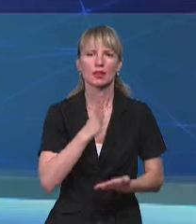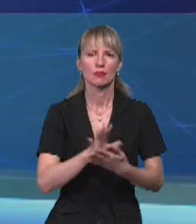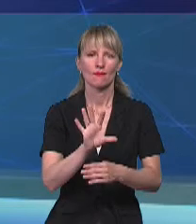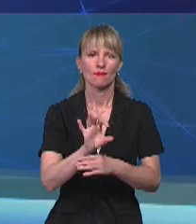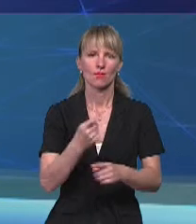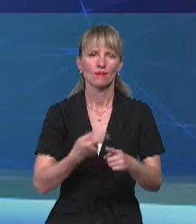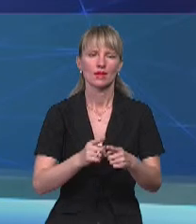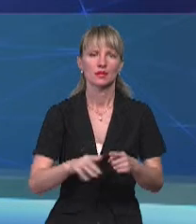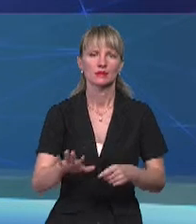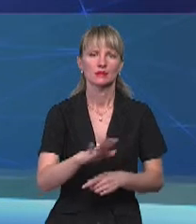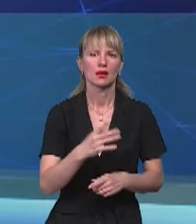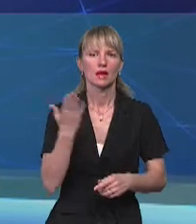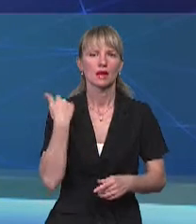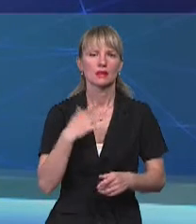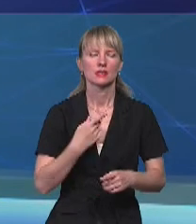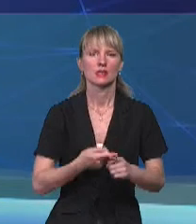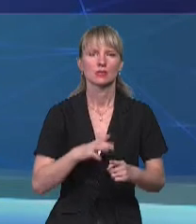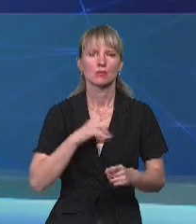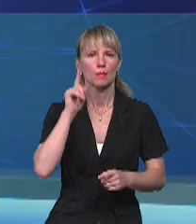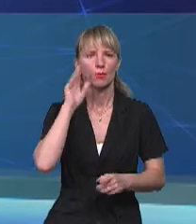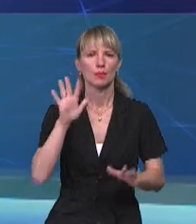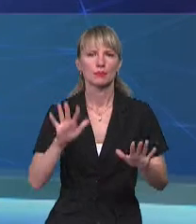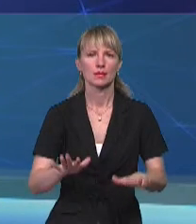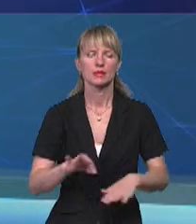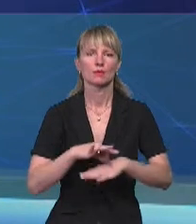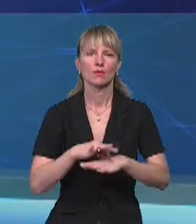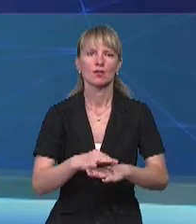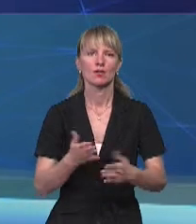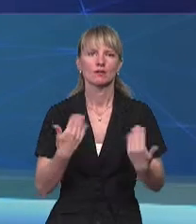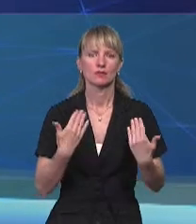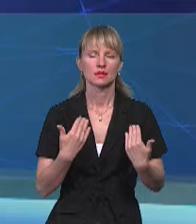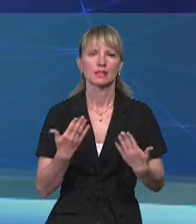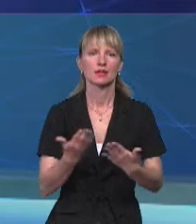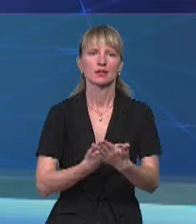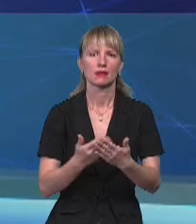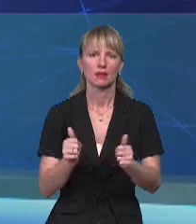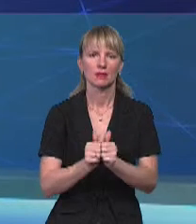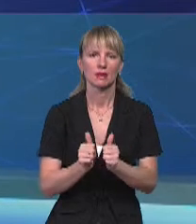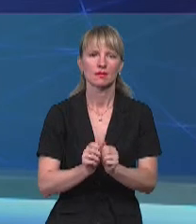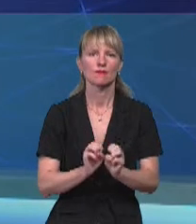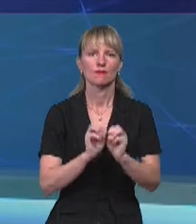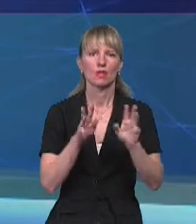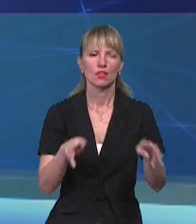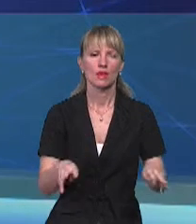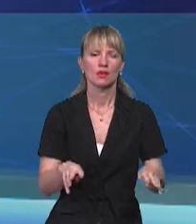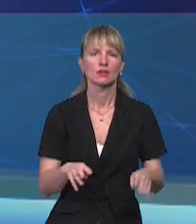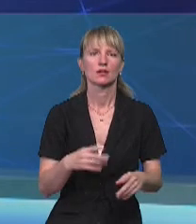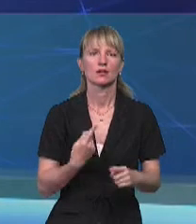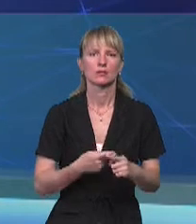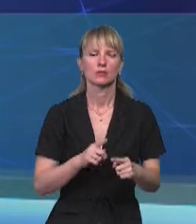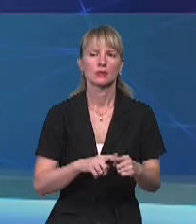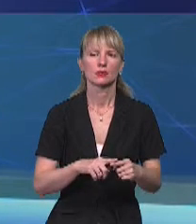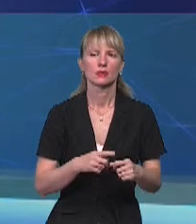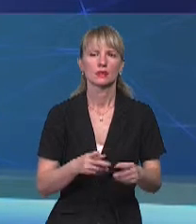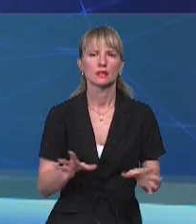сквері. Коли-то було дуже популярне місце проведення досуга, кінотеатр рядом, фонтан. Тому я думаю, що